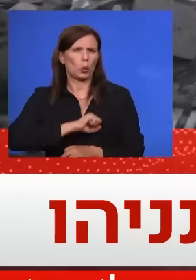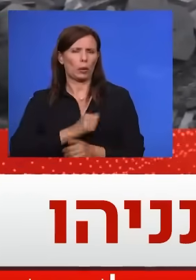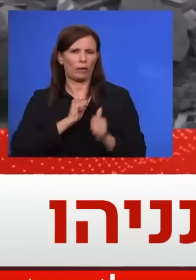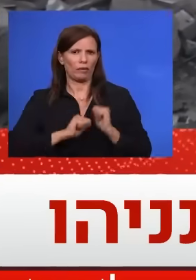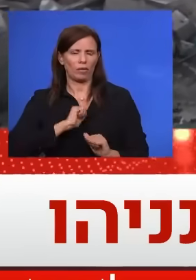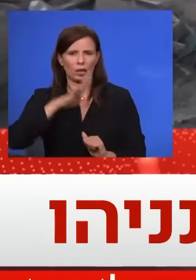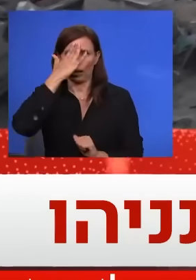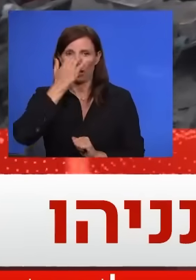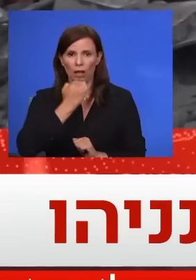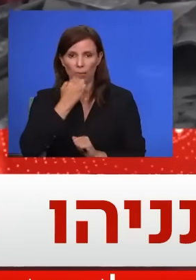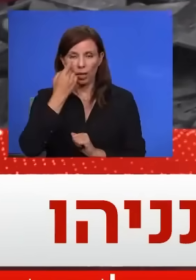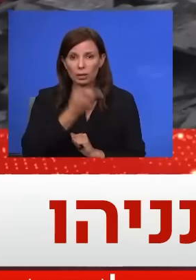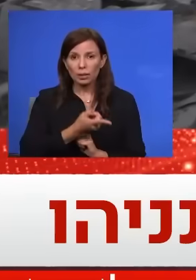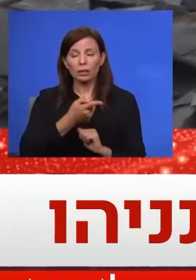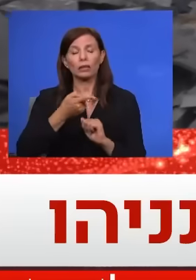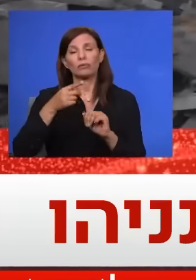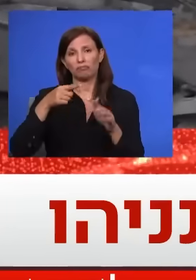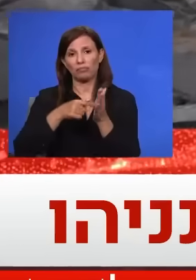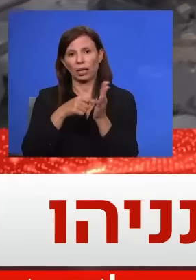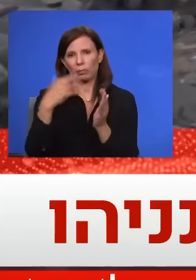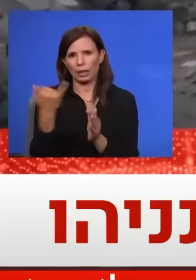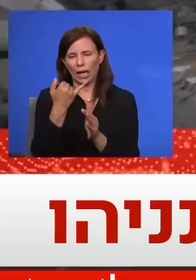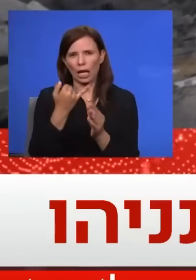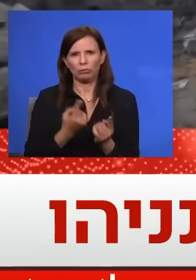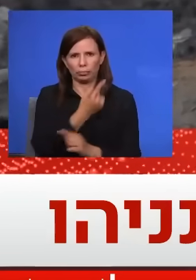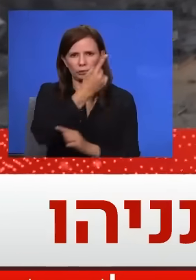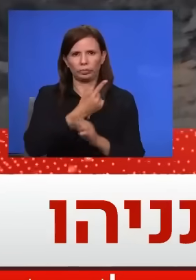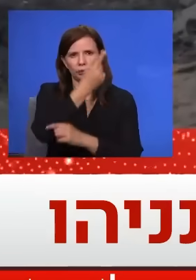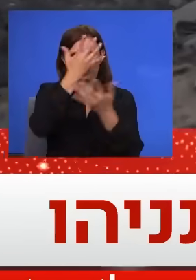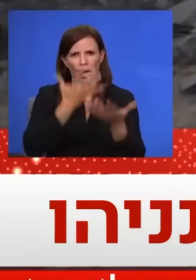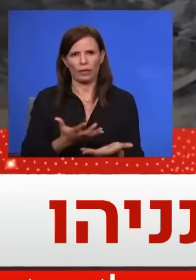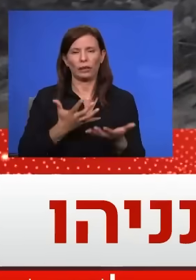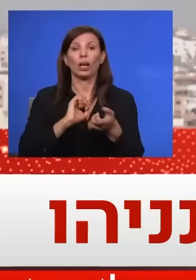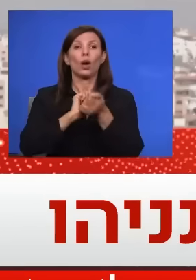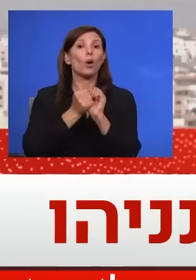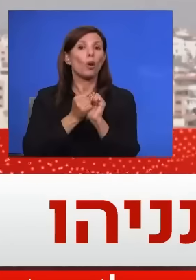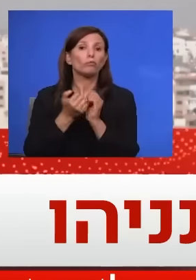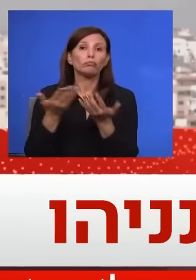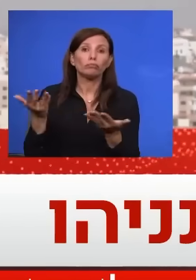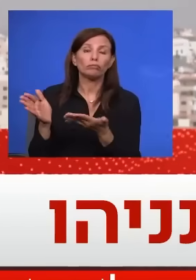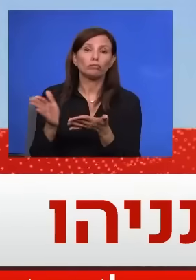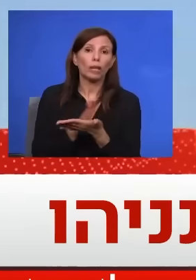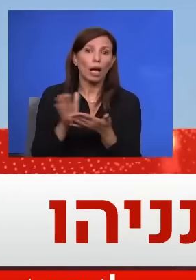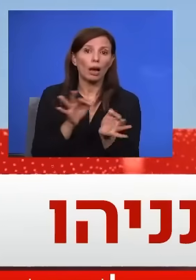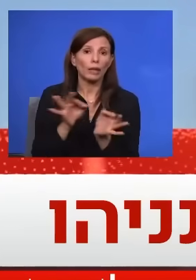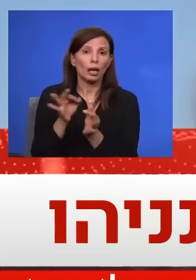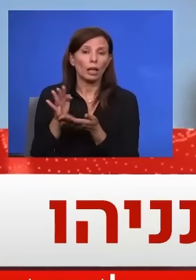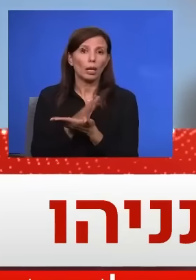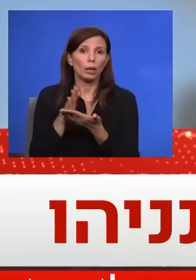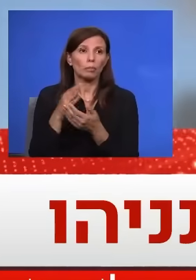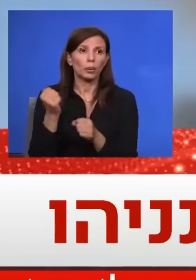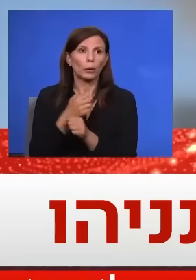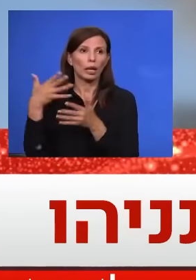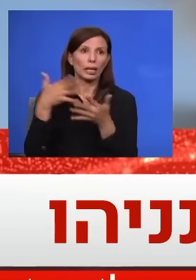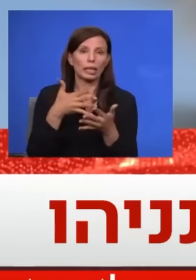מגיע בתקיפות במתחים כבדים של חמאס, או באמת על הכנה לפעולה התקפית כלשהי, אולי כניסה קרקעית, אולי